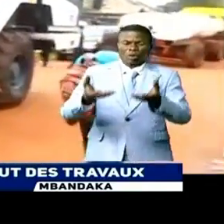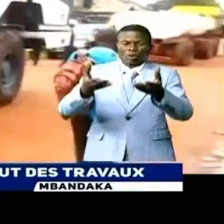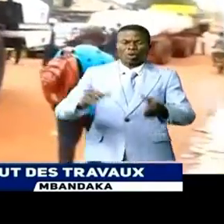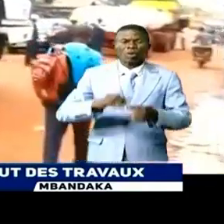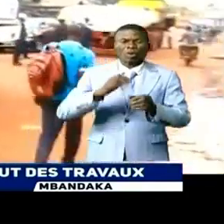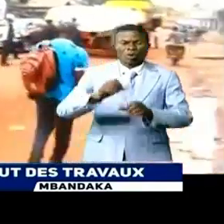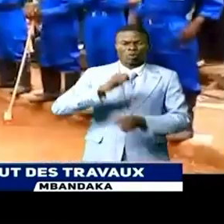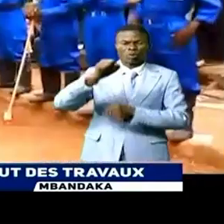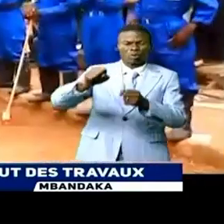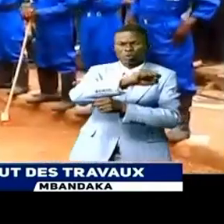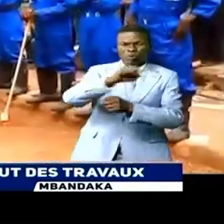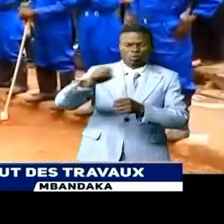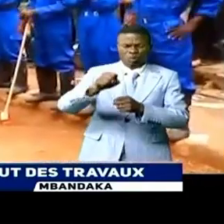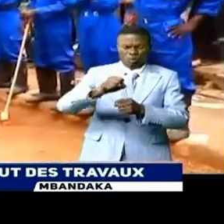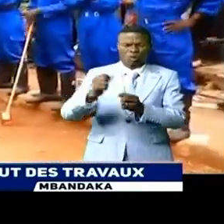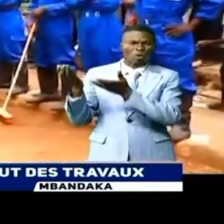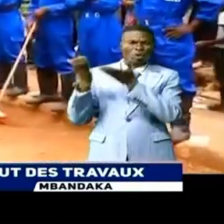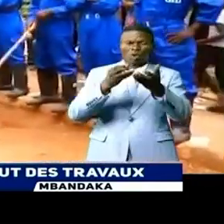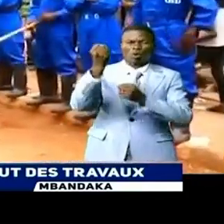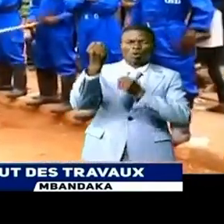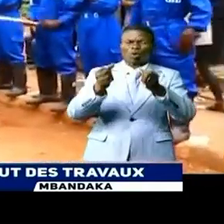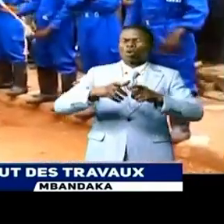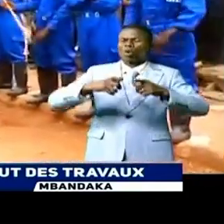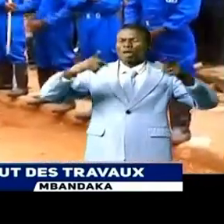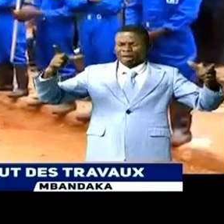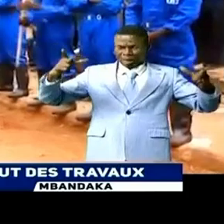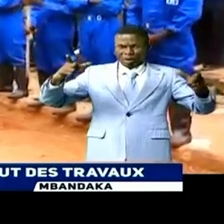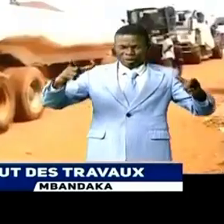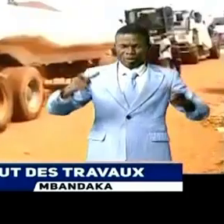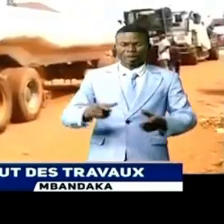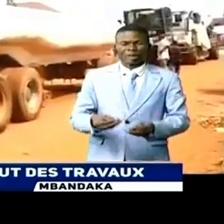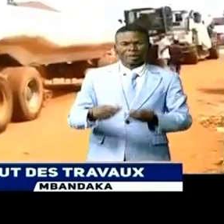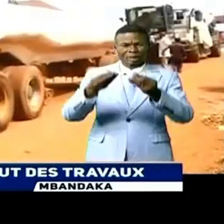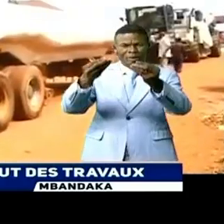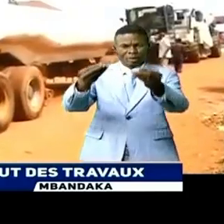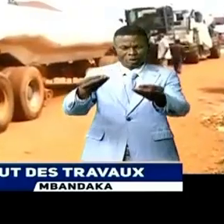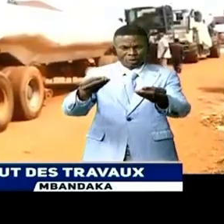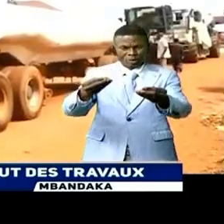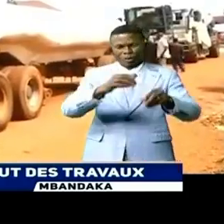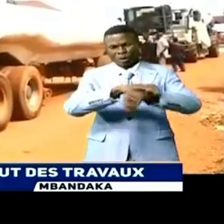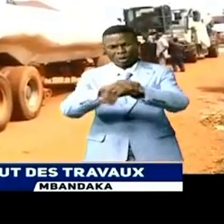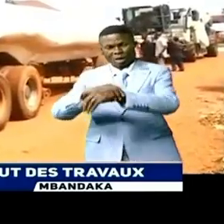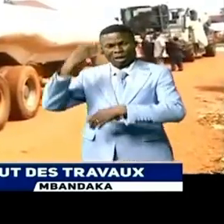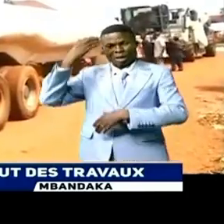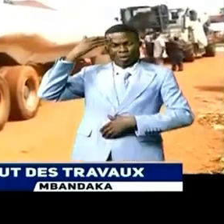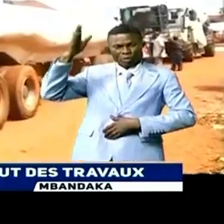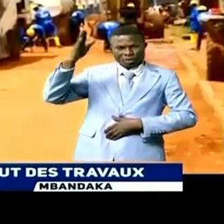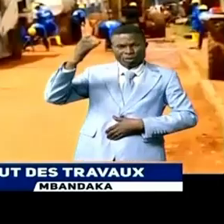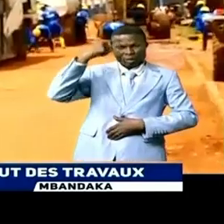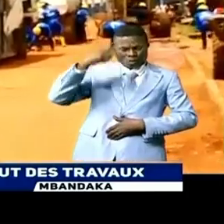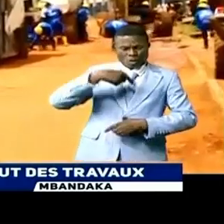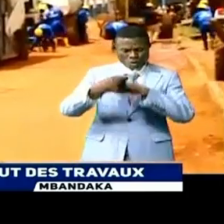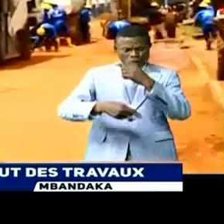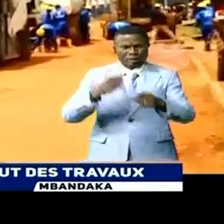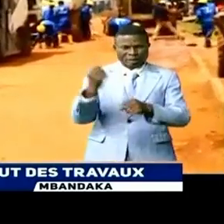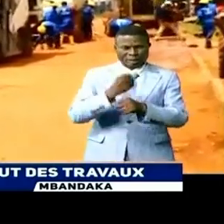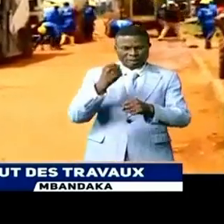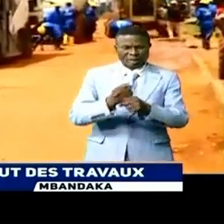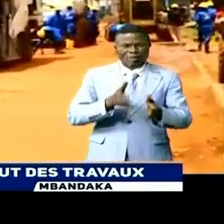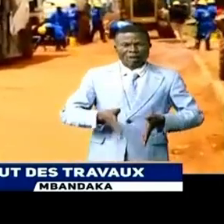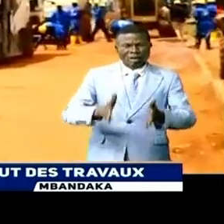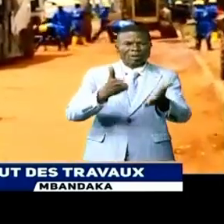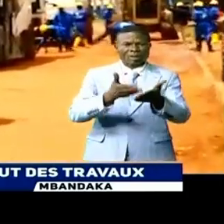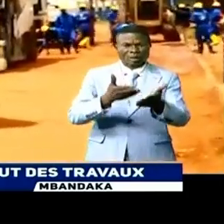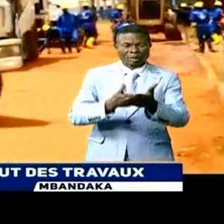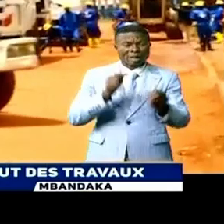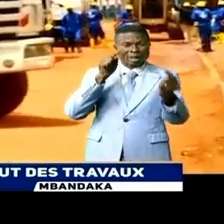camion benne et autres engins légers ont été acheminés en balsa cas pour la réalisation desdits travaux est